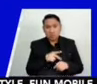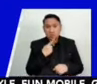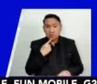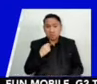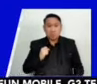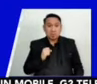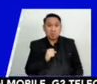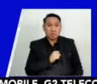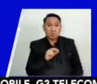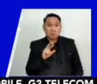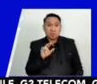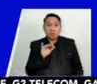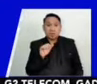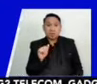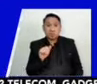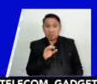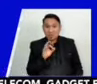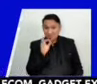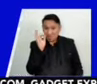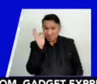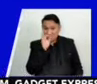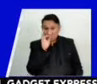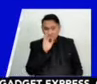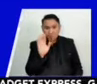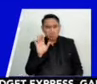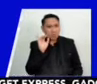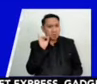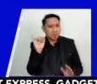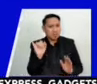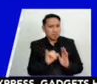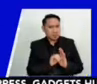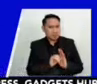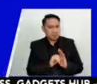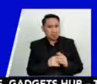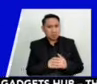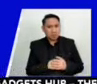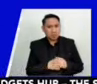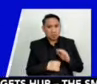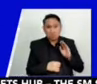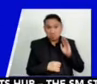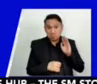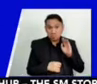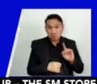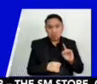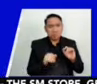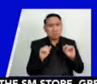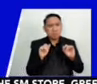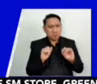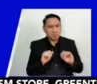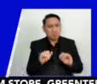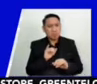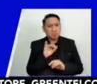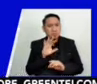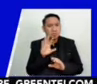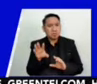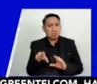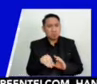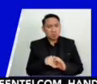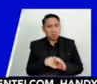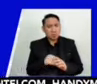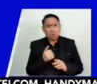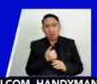Kum peke ang pagkakakilanlan ng kapatid ni Mayor Alice guo maaaring sangkot din umano ito sa mga krimeng